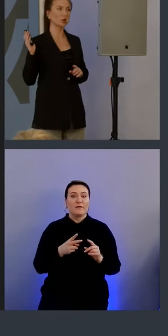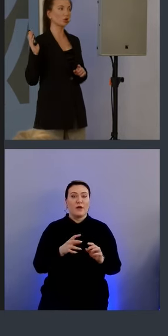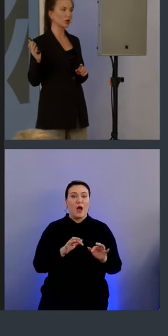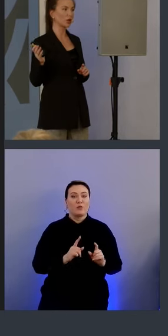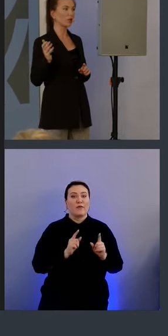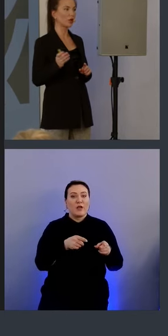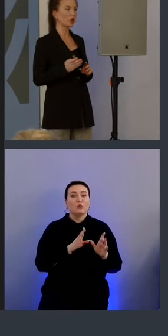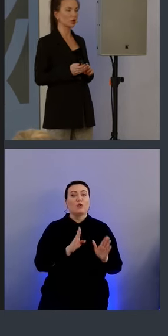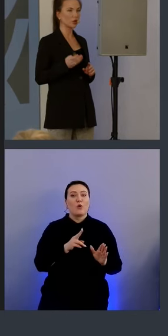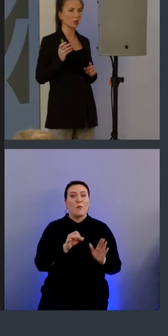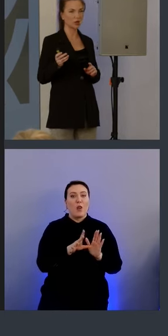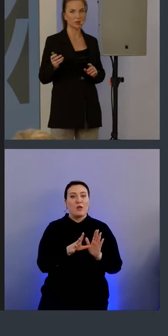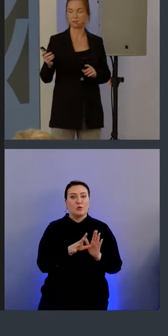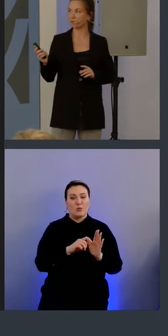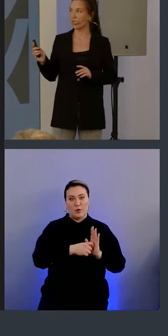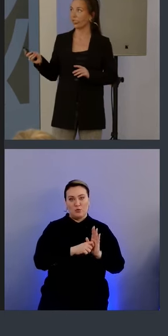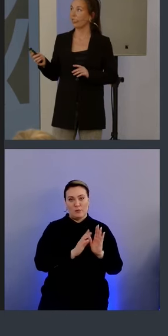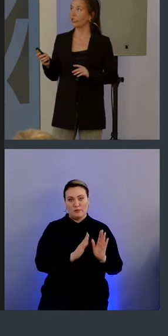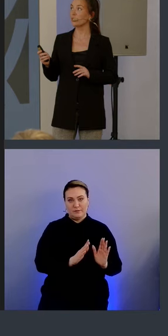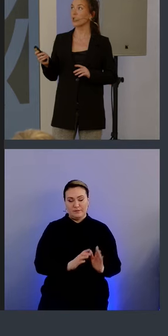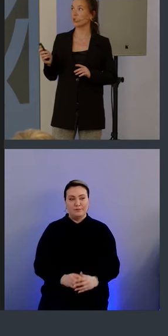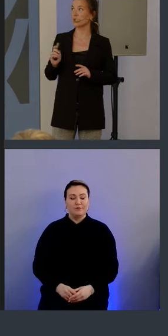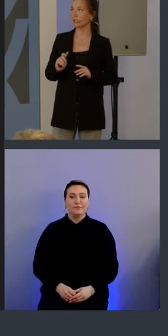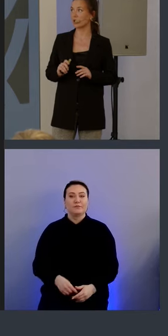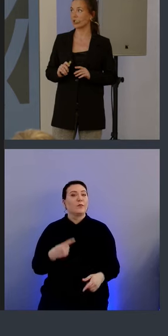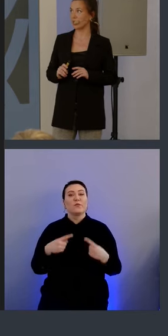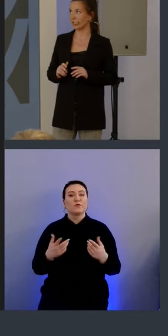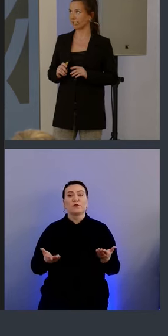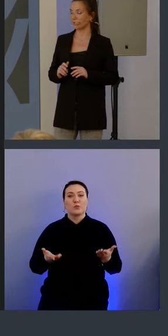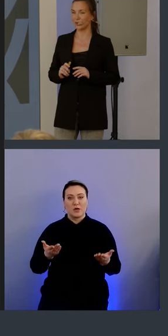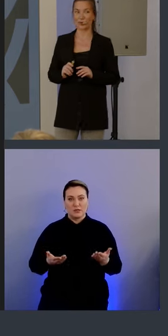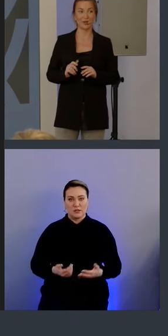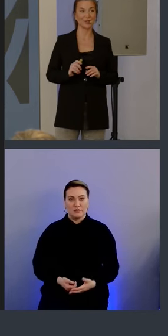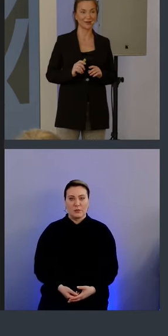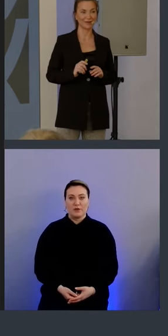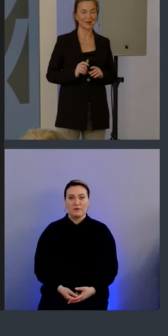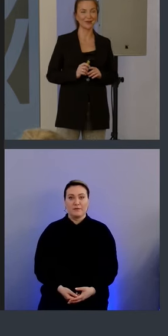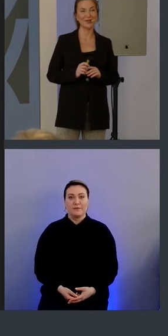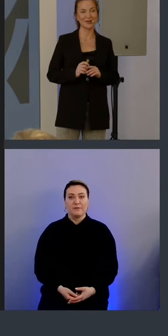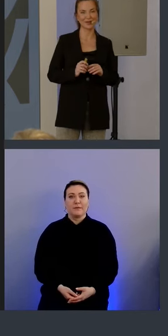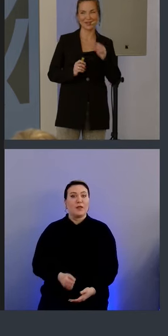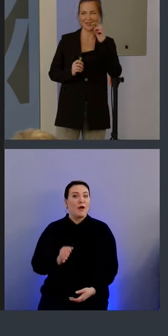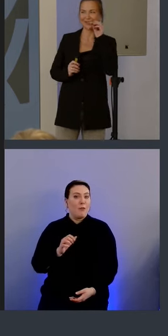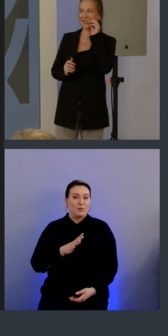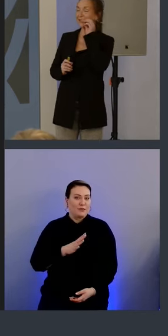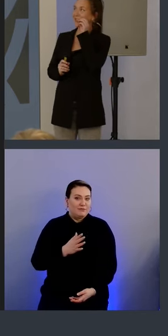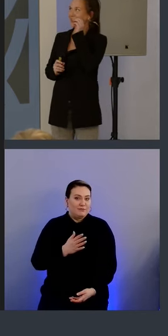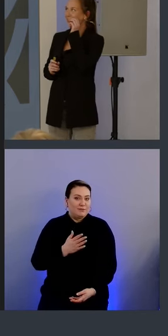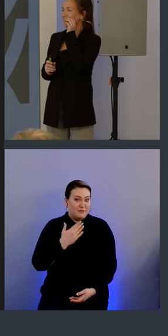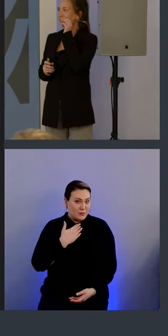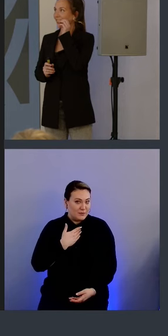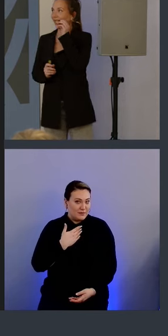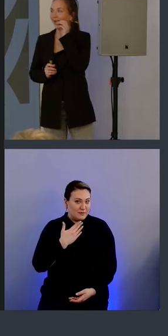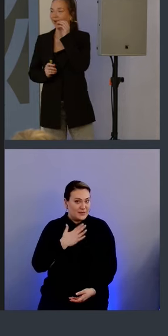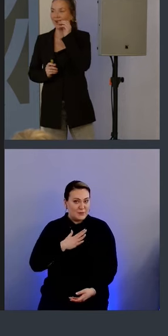аутентификация только по электронным ключам. В чем разница двух этих методов, спросите вы. А может быть, не спросите, но я вам